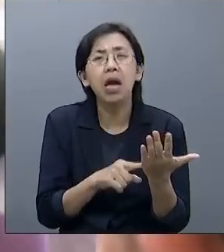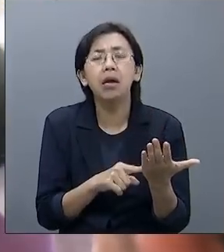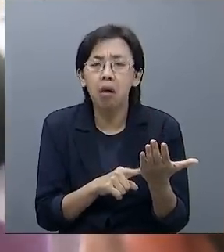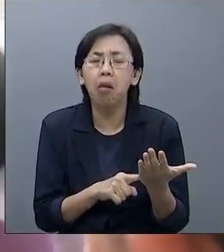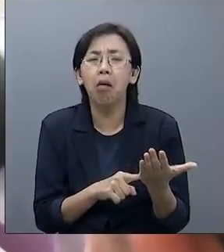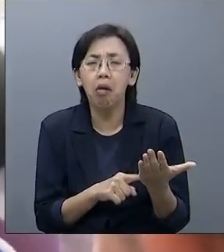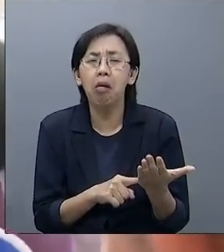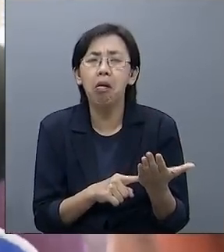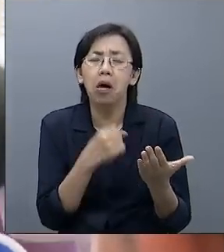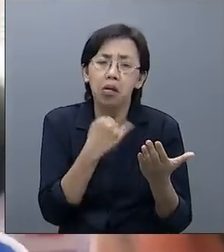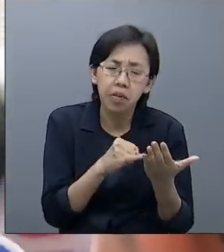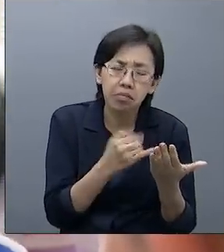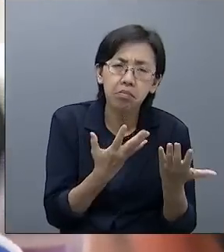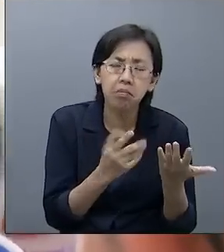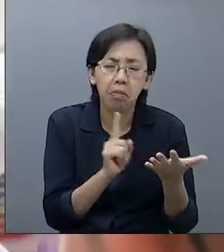ร่วมอะ